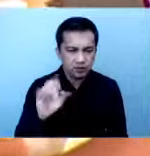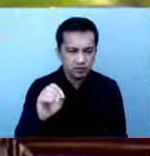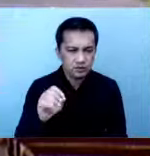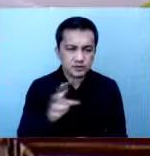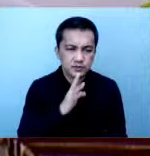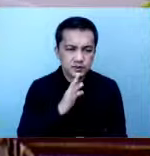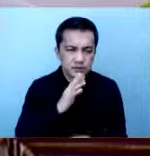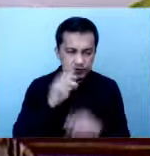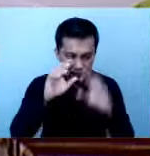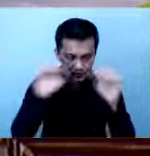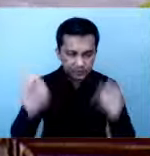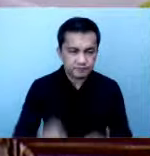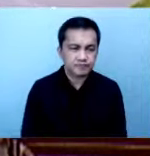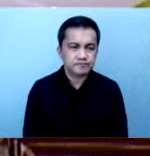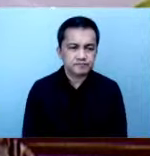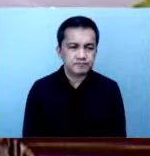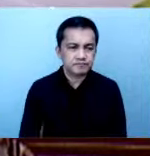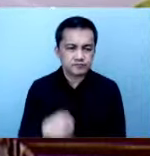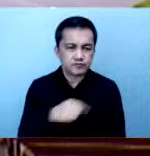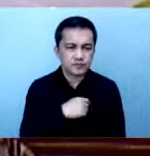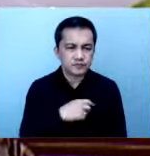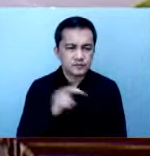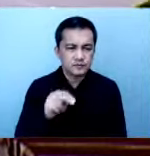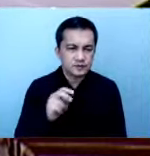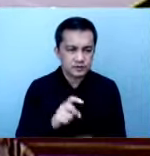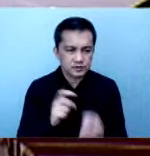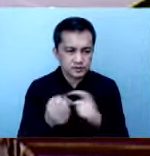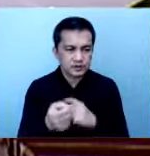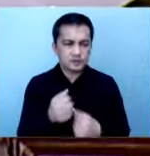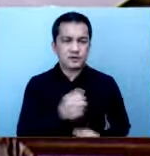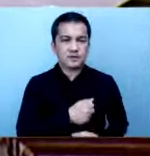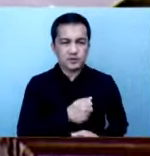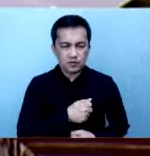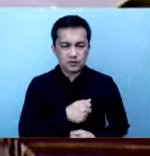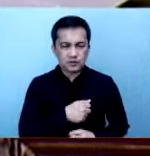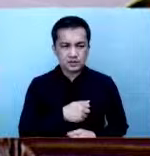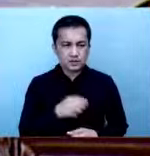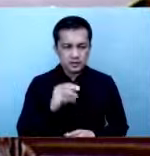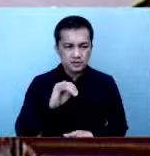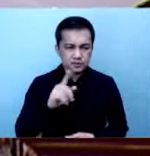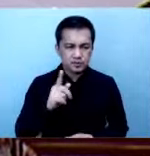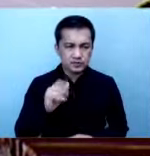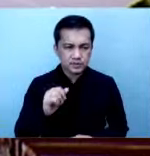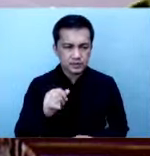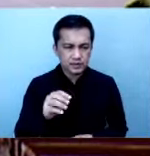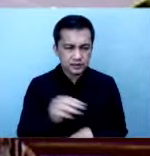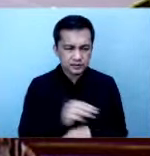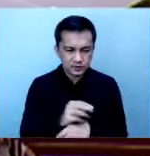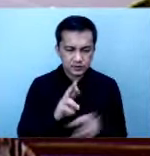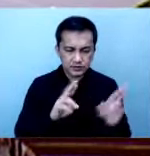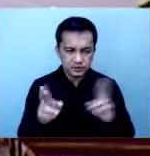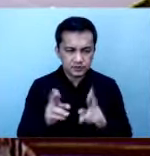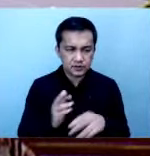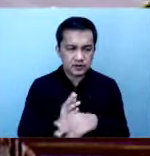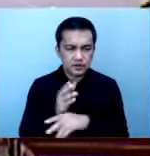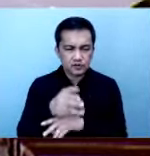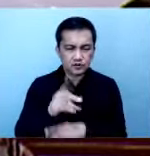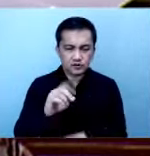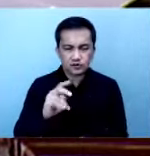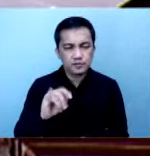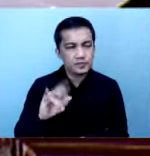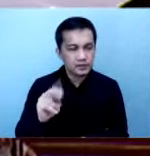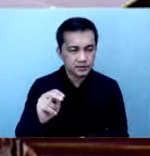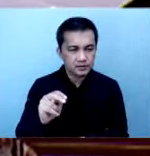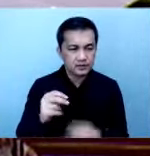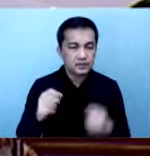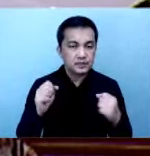Pangulo. We need to transform our army into a multi-mission ready, cross-domain, and